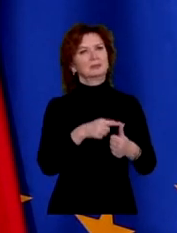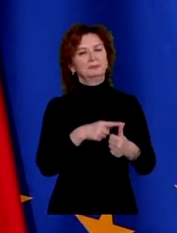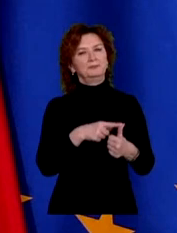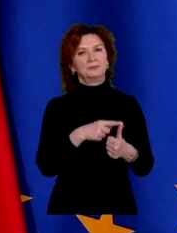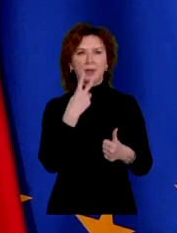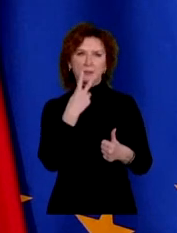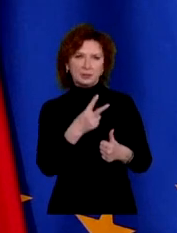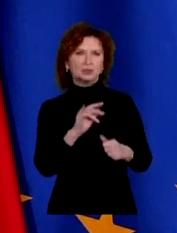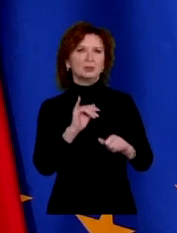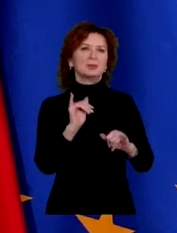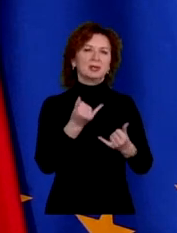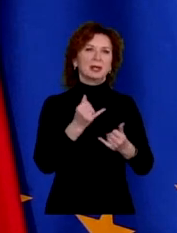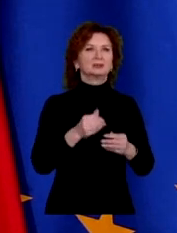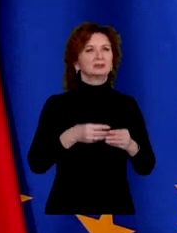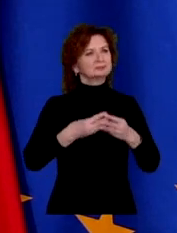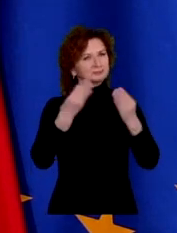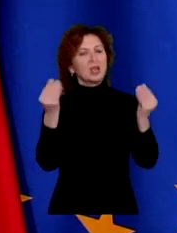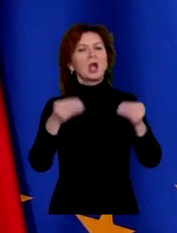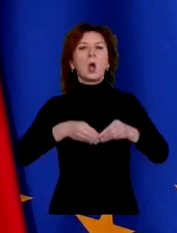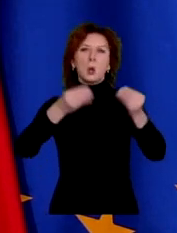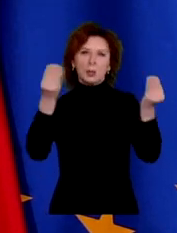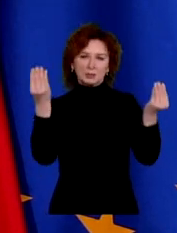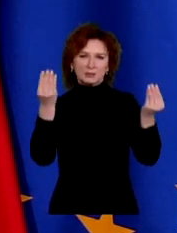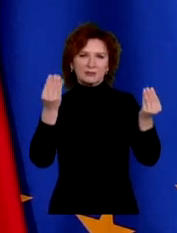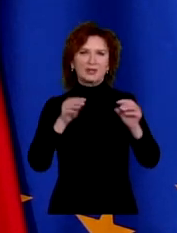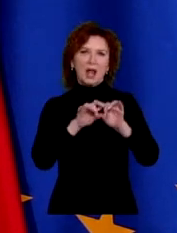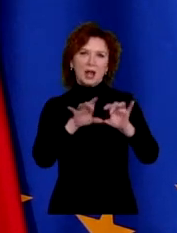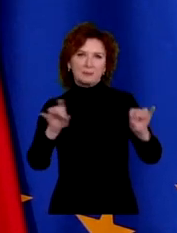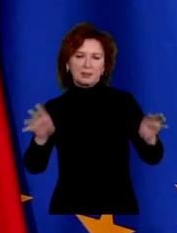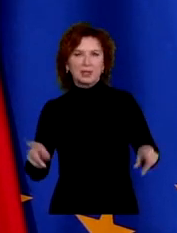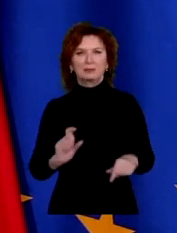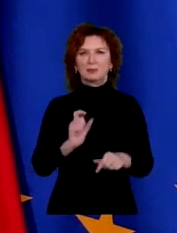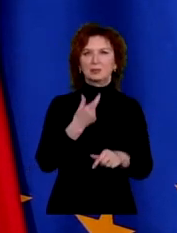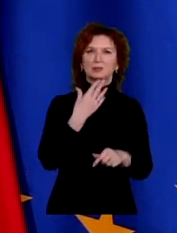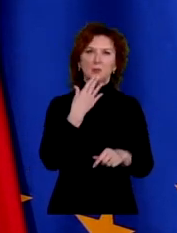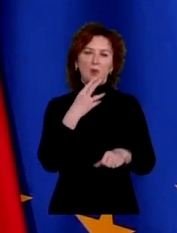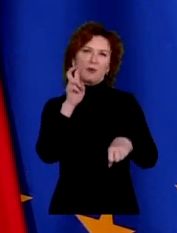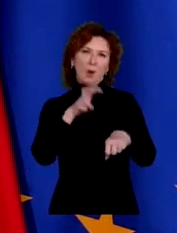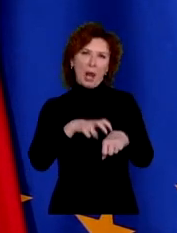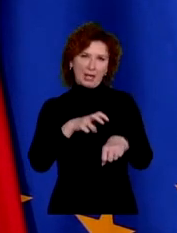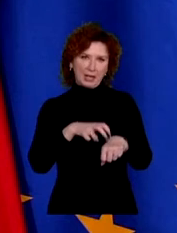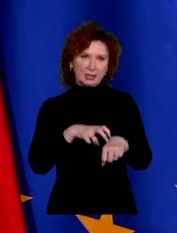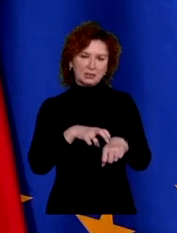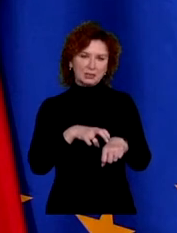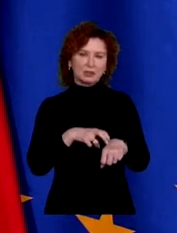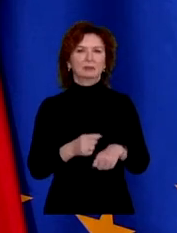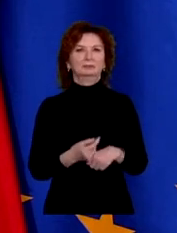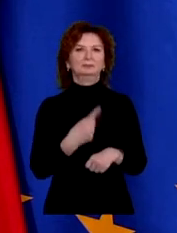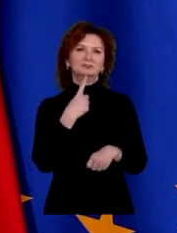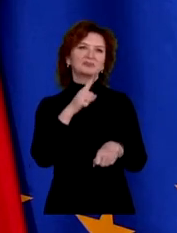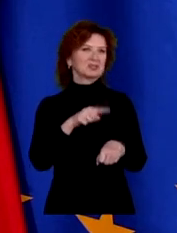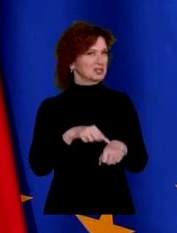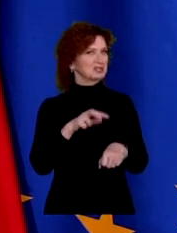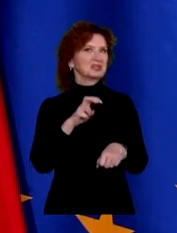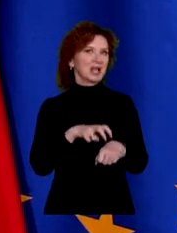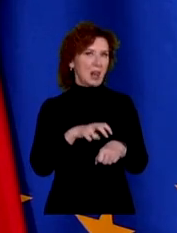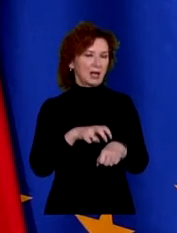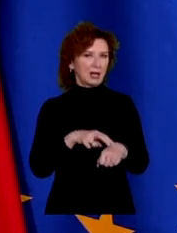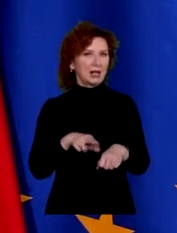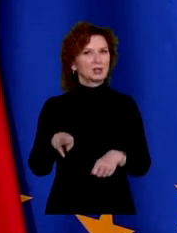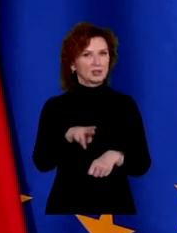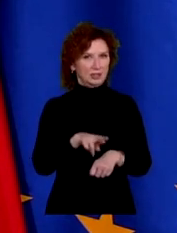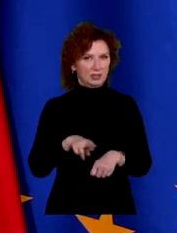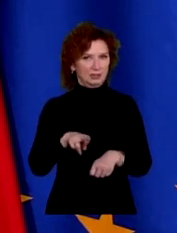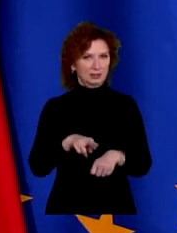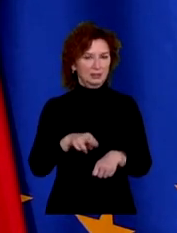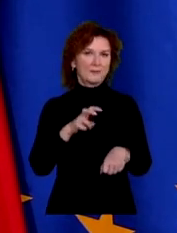modele epidemiczne i również zdanie Rady Medycznej, która przy każdych decyzjach jest konsultowana w tym zakresie. Z